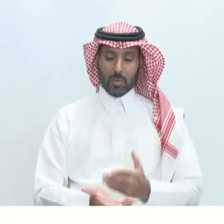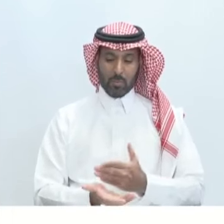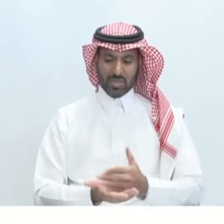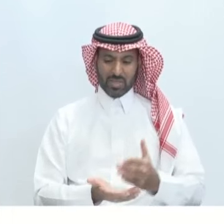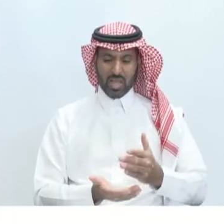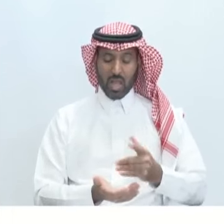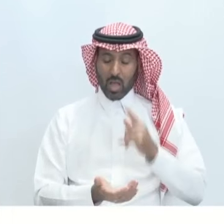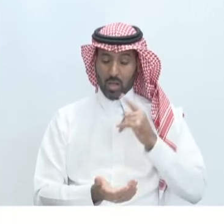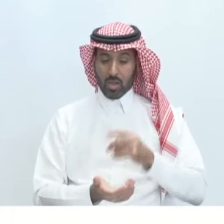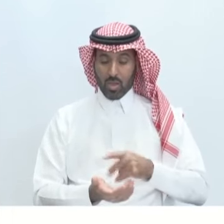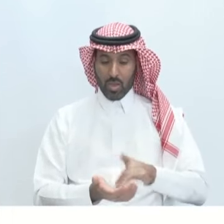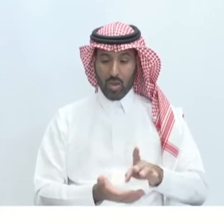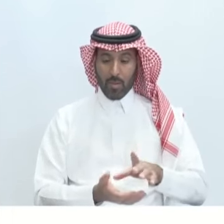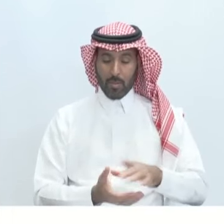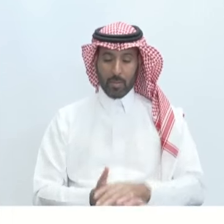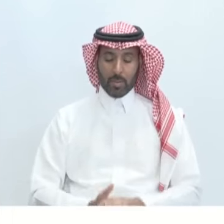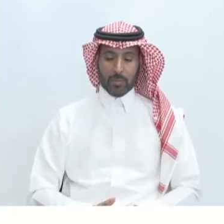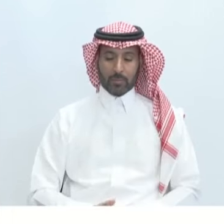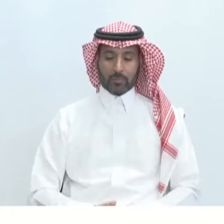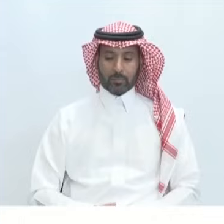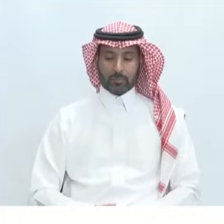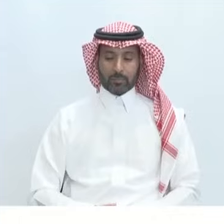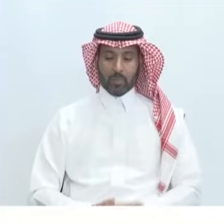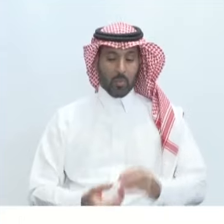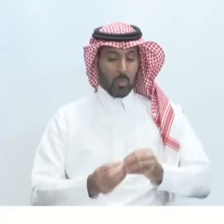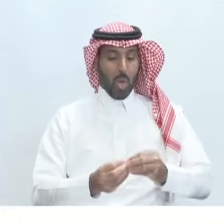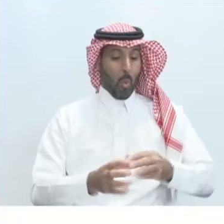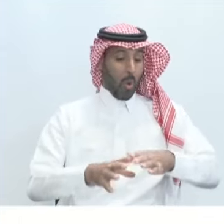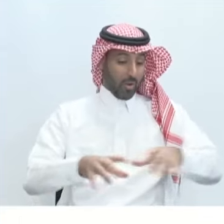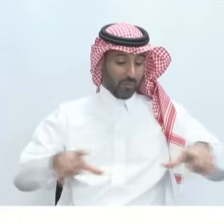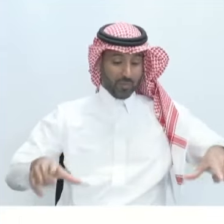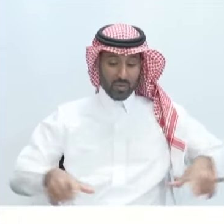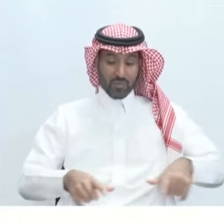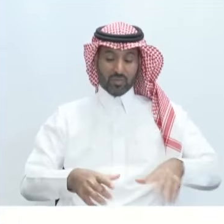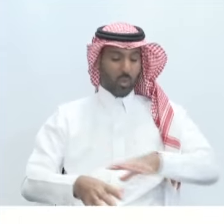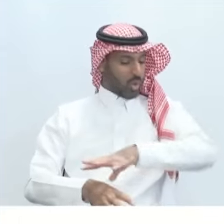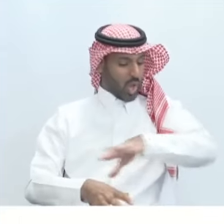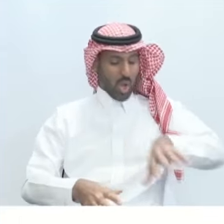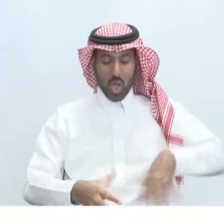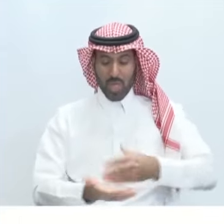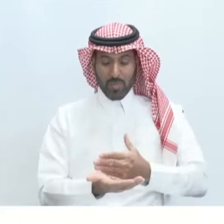اثنان اذا هذا الزر يستخدم لازاله جميع المساحات في نفس